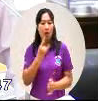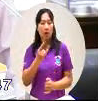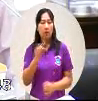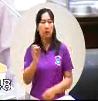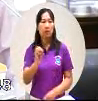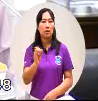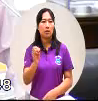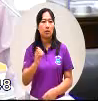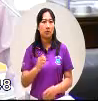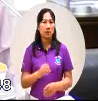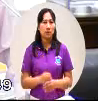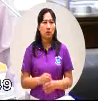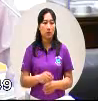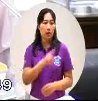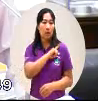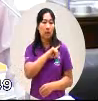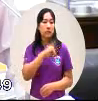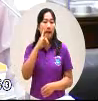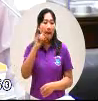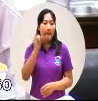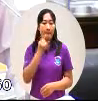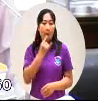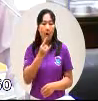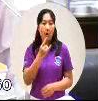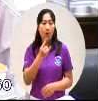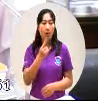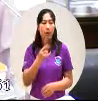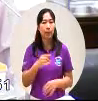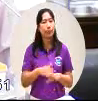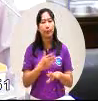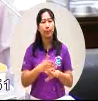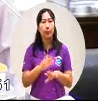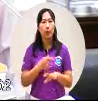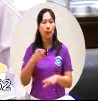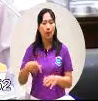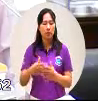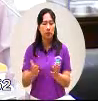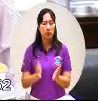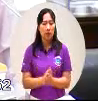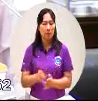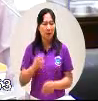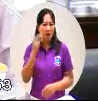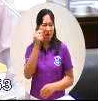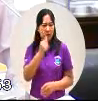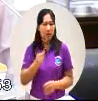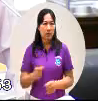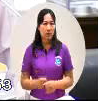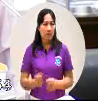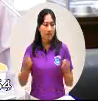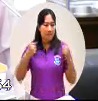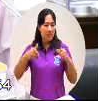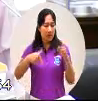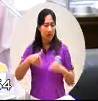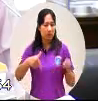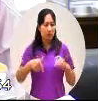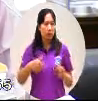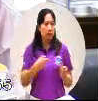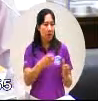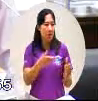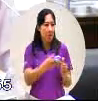还不会讲母语的，我想这个区块呢，特别强化我们教育局这个多关心一